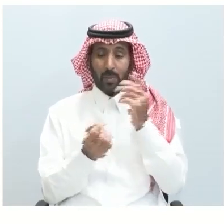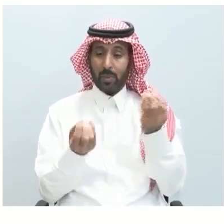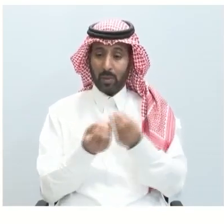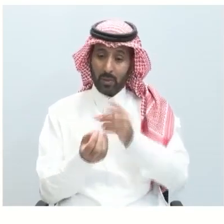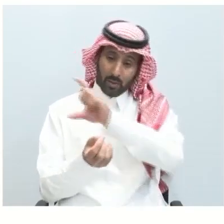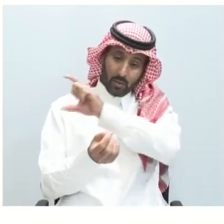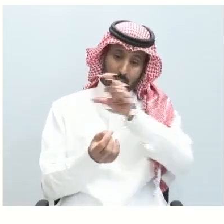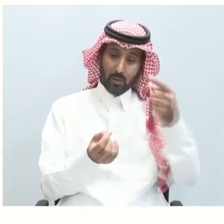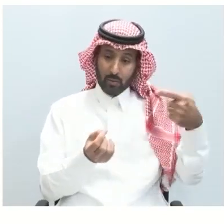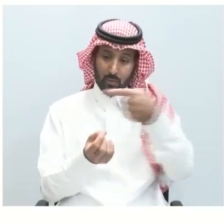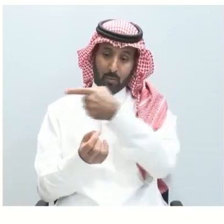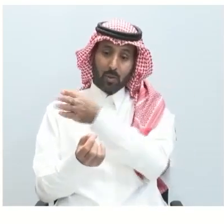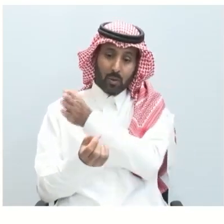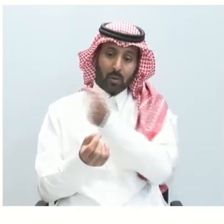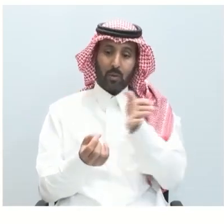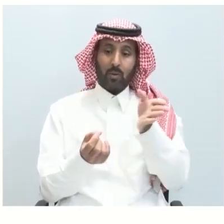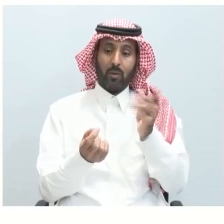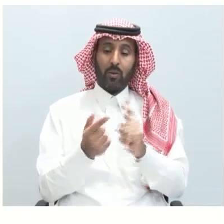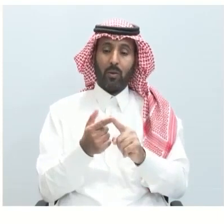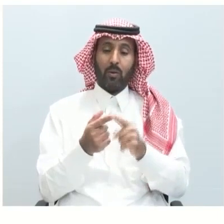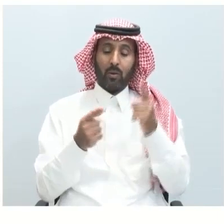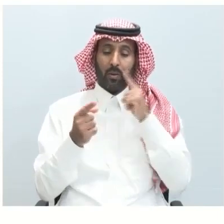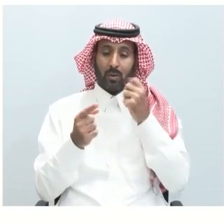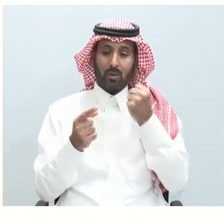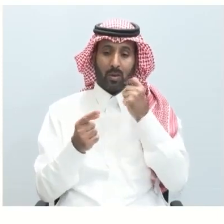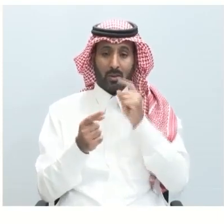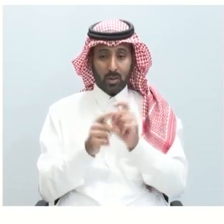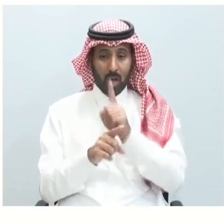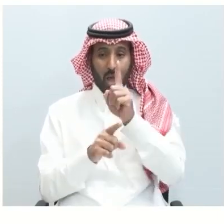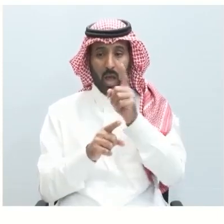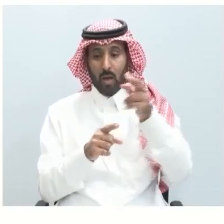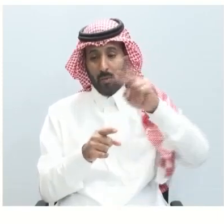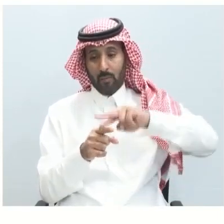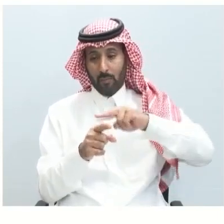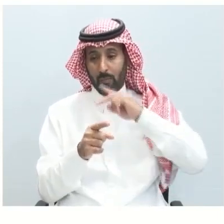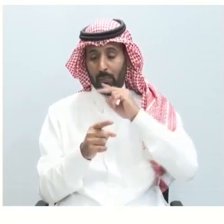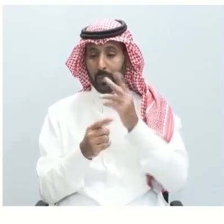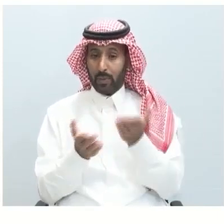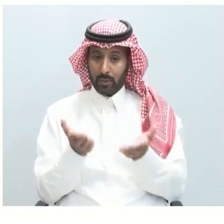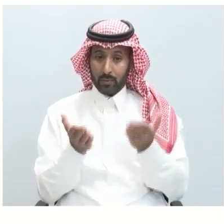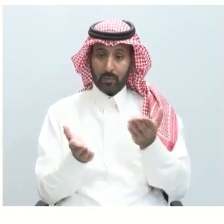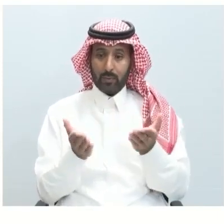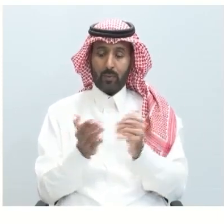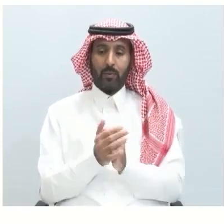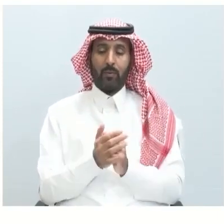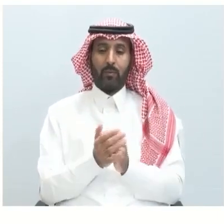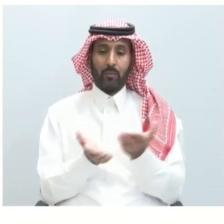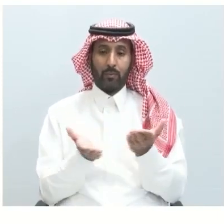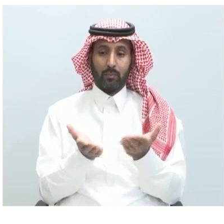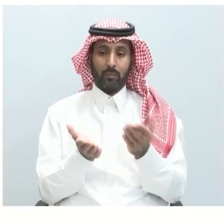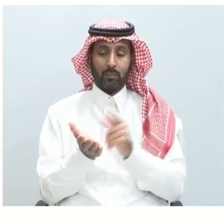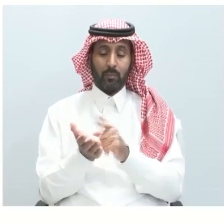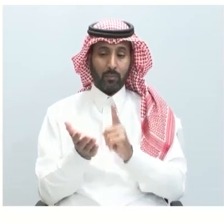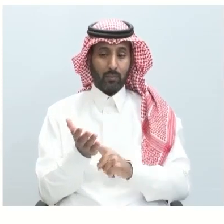تحركت الجسيمات ما بين الدورق بين الحاله الصلبه والحاله الغازيه حتى حدث توازن بين الدورقي